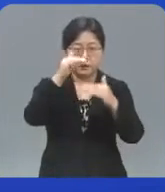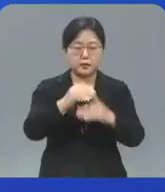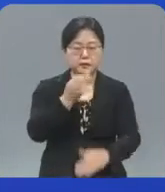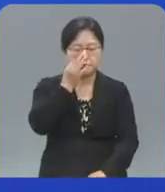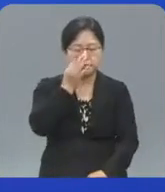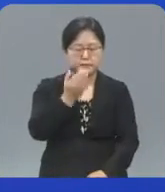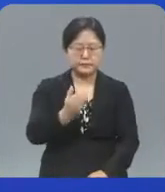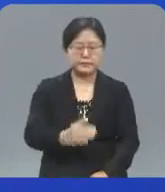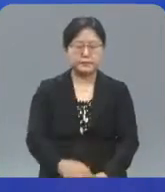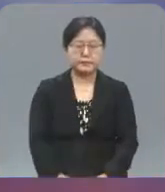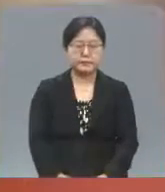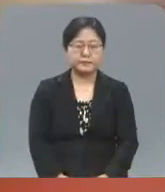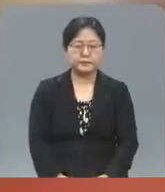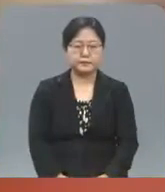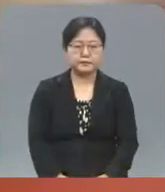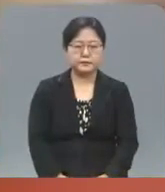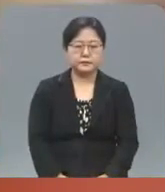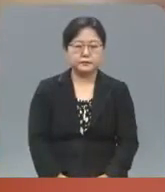기자입니다.